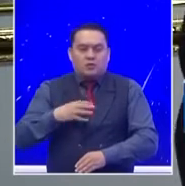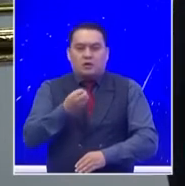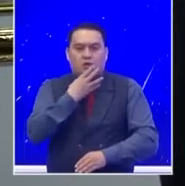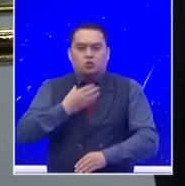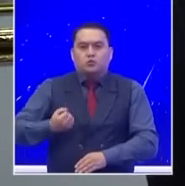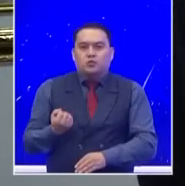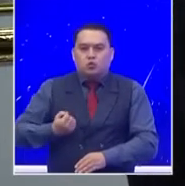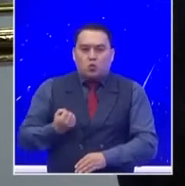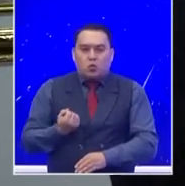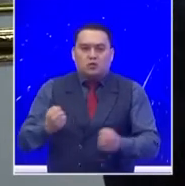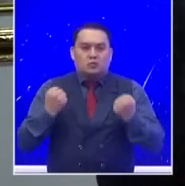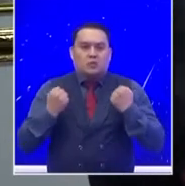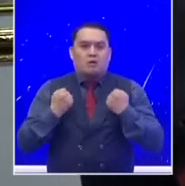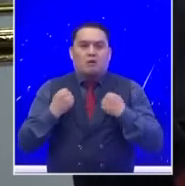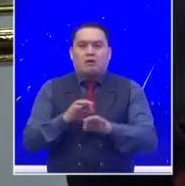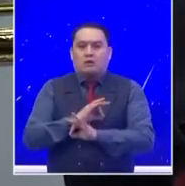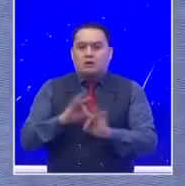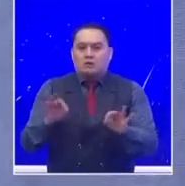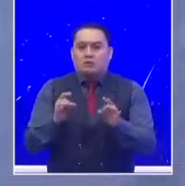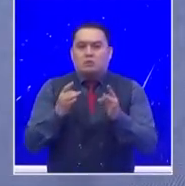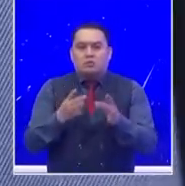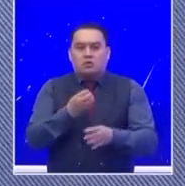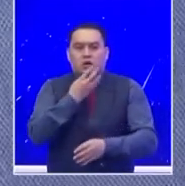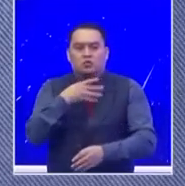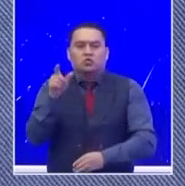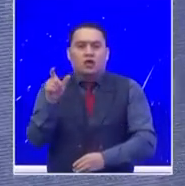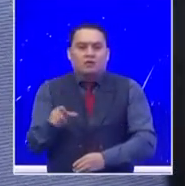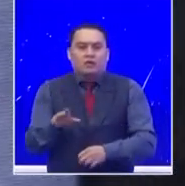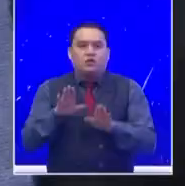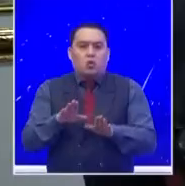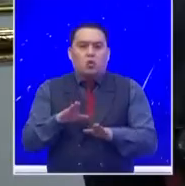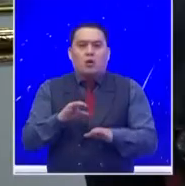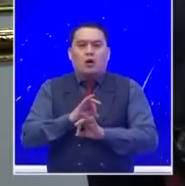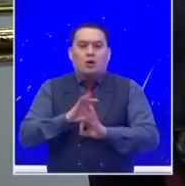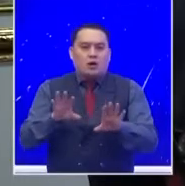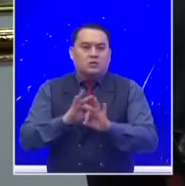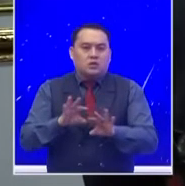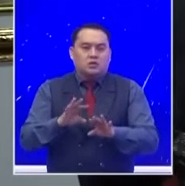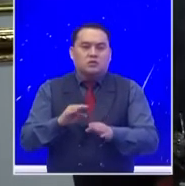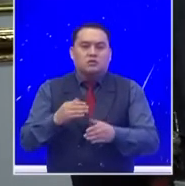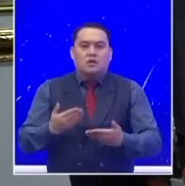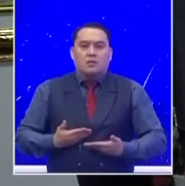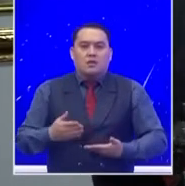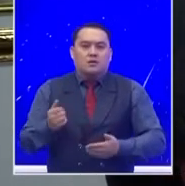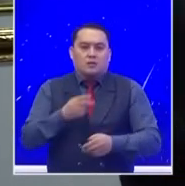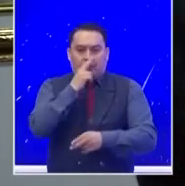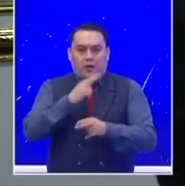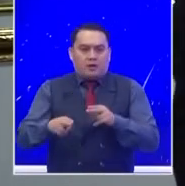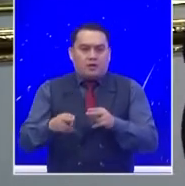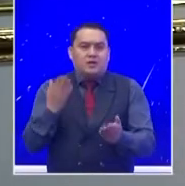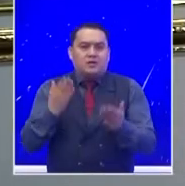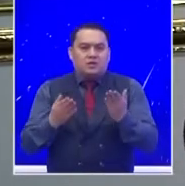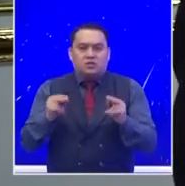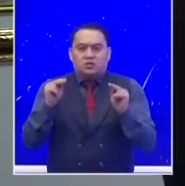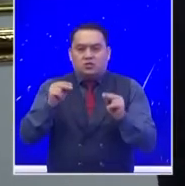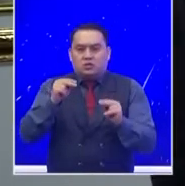хорошим другом. Спортсмен, отличник и просто хороший человек. Только так я могу описать его. Я был там, когда он пропал. Если честно,